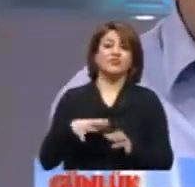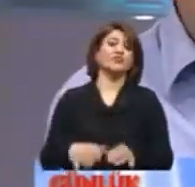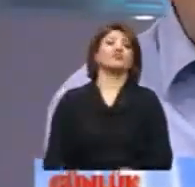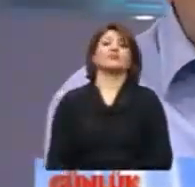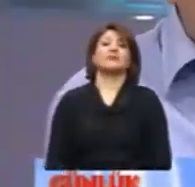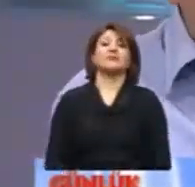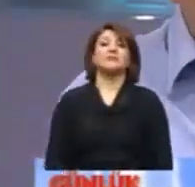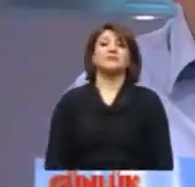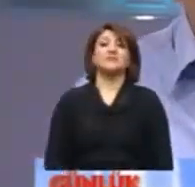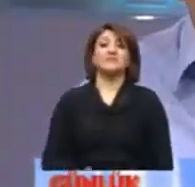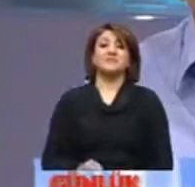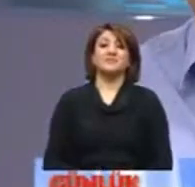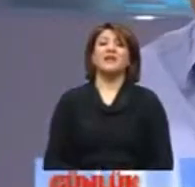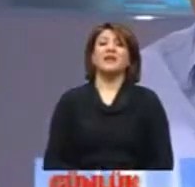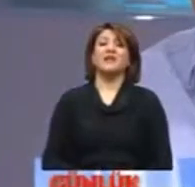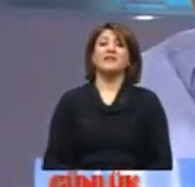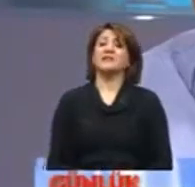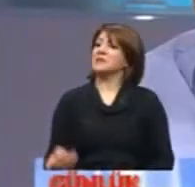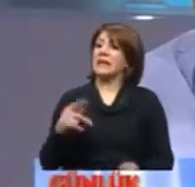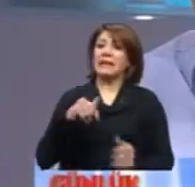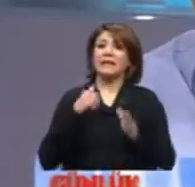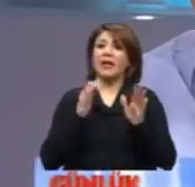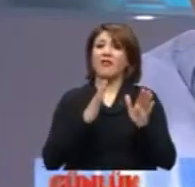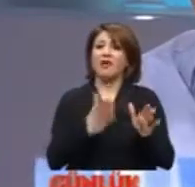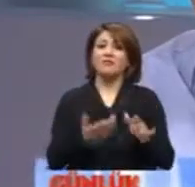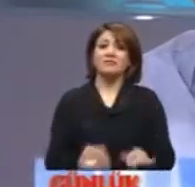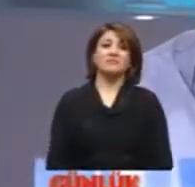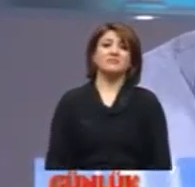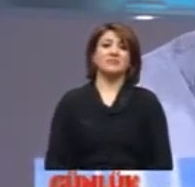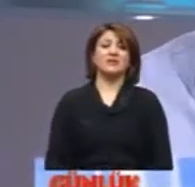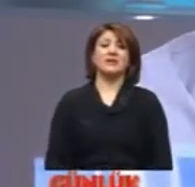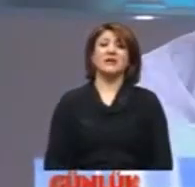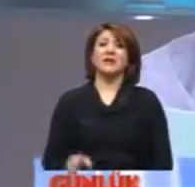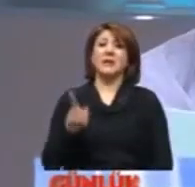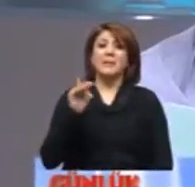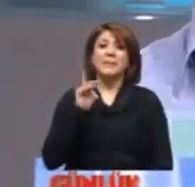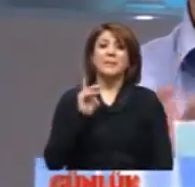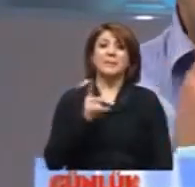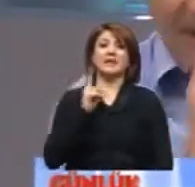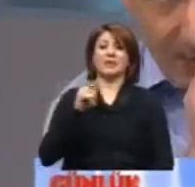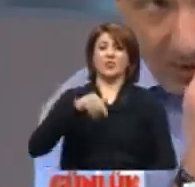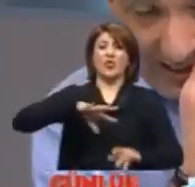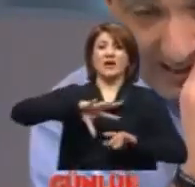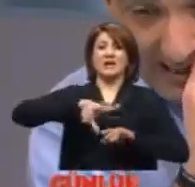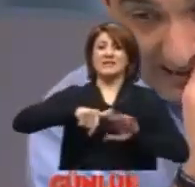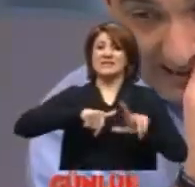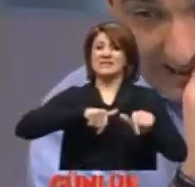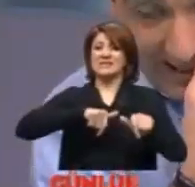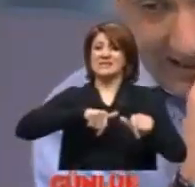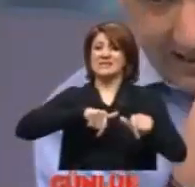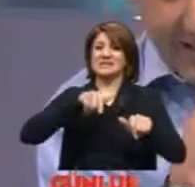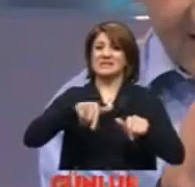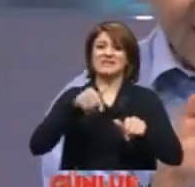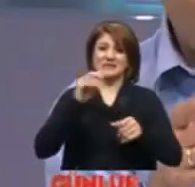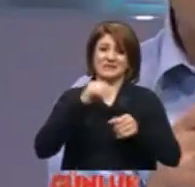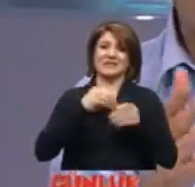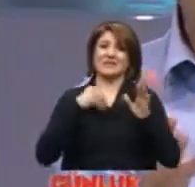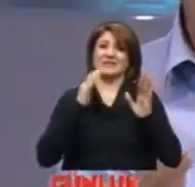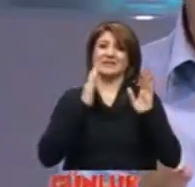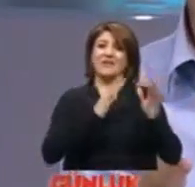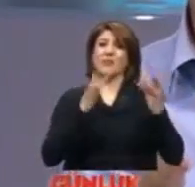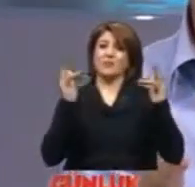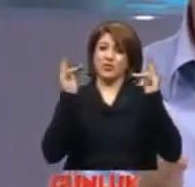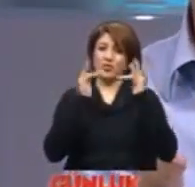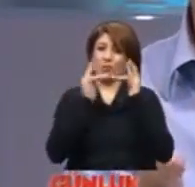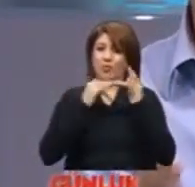fikiriz. Harika. Evet neyle devam ediyoruz? Bir de bu işte sana bahsettiğim hırsızlıkla devam ediyor. Sen de sen